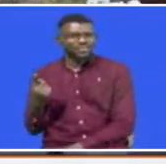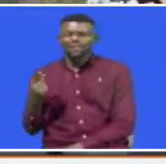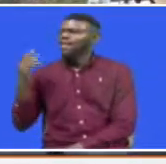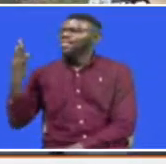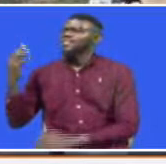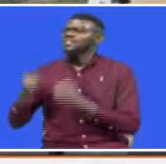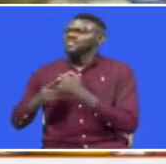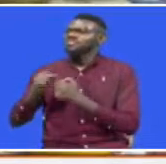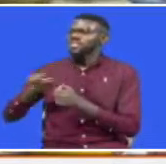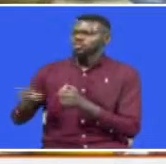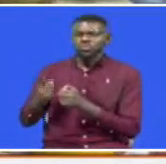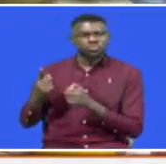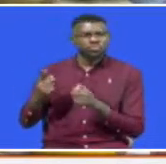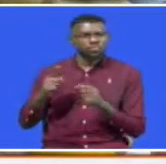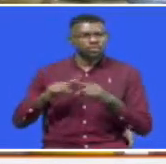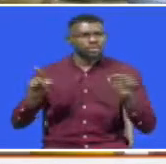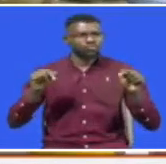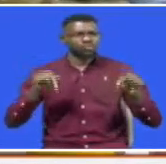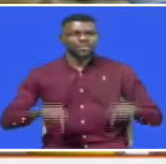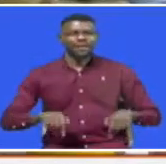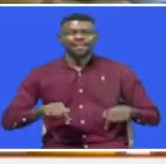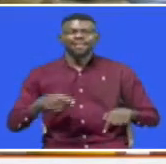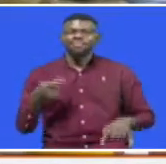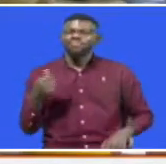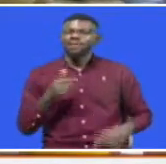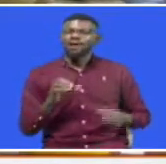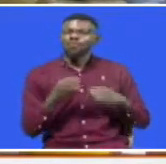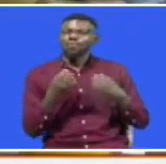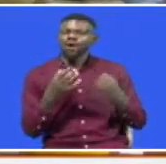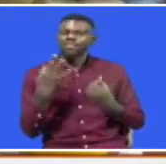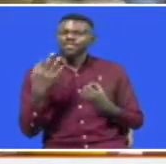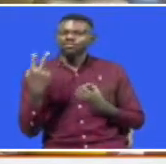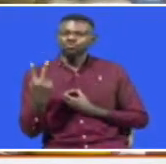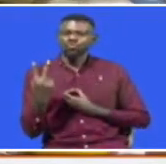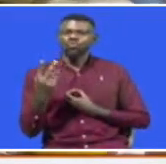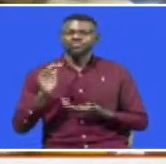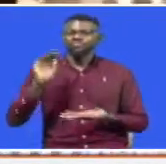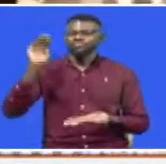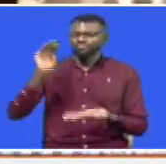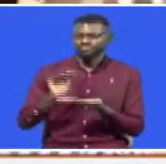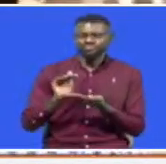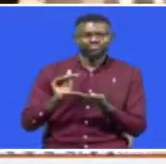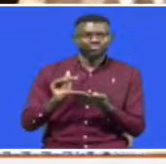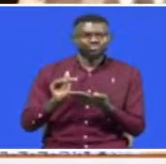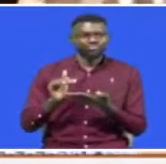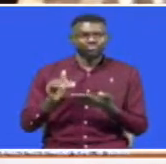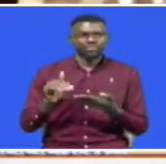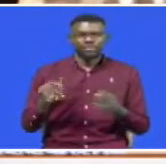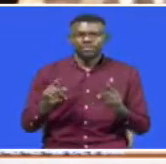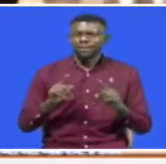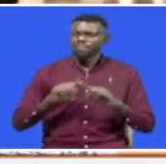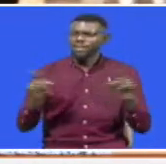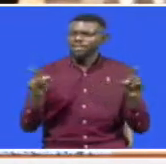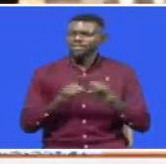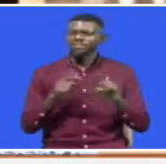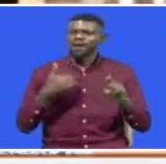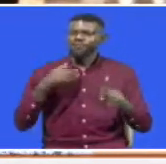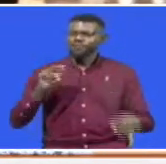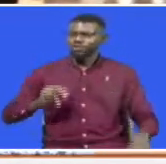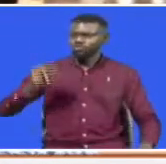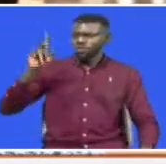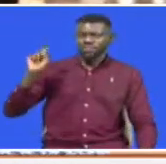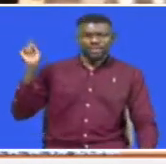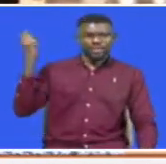36. Leo tunaambiwa tutalipa 32, ndio tumepunguziwa. Kuna boda ya kule juu pade ya Northern